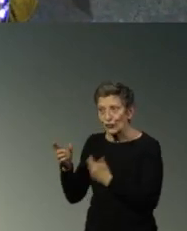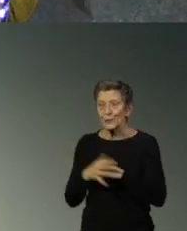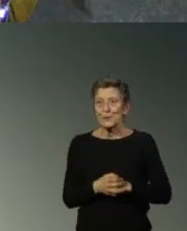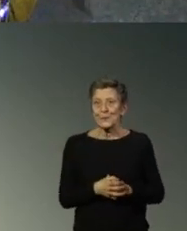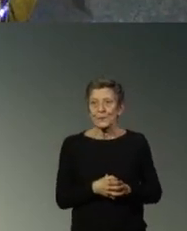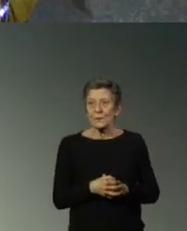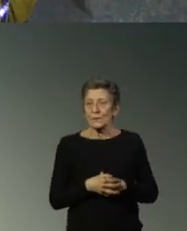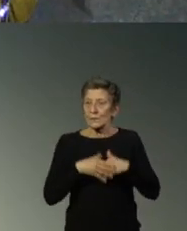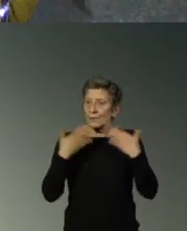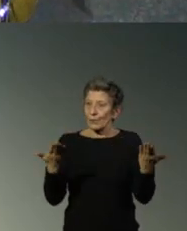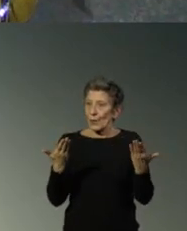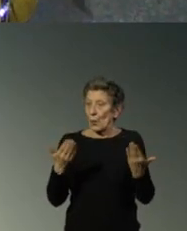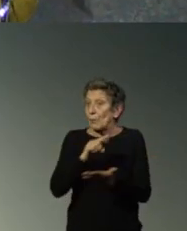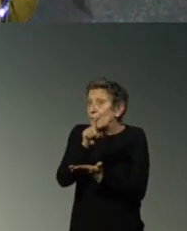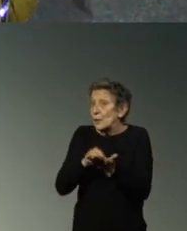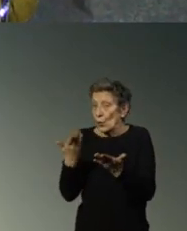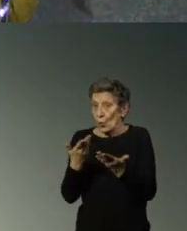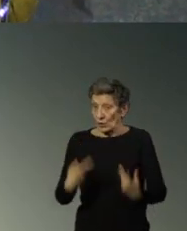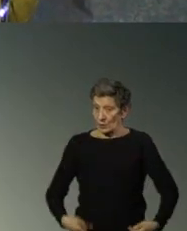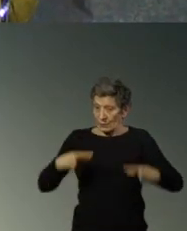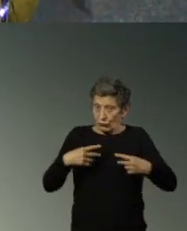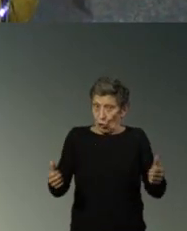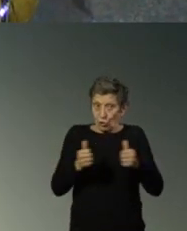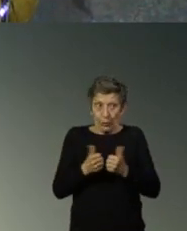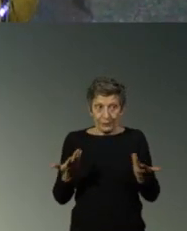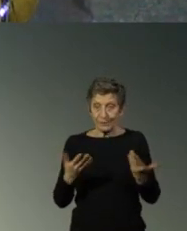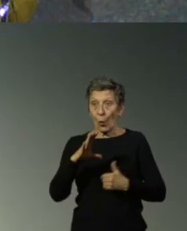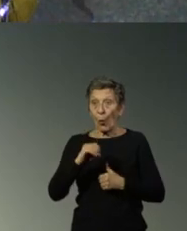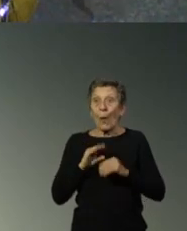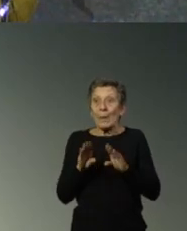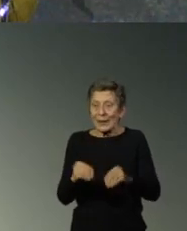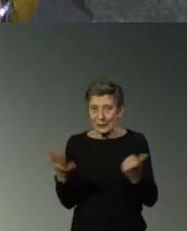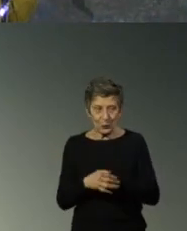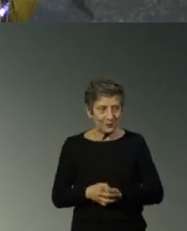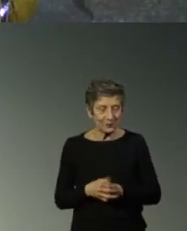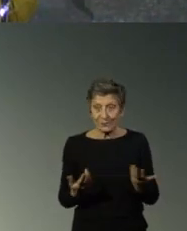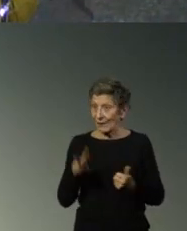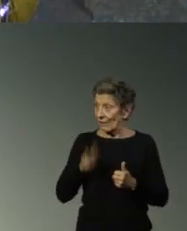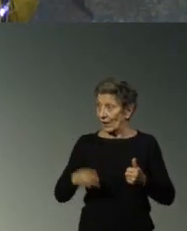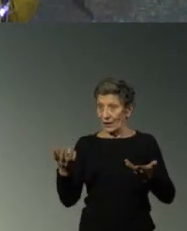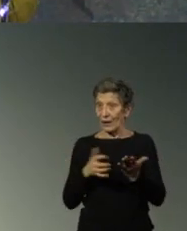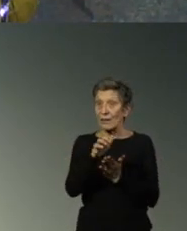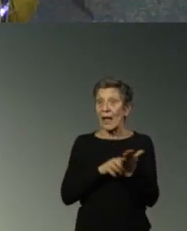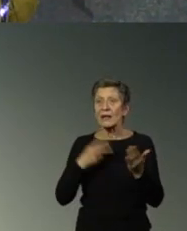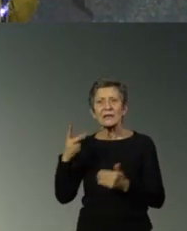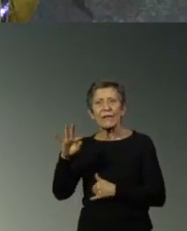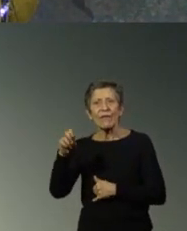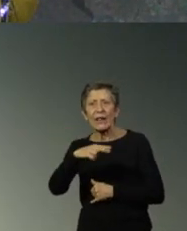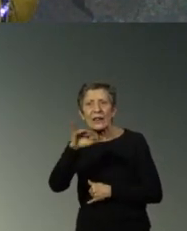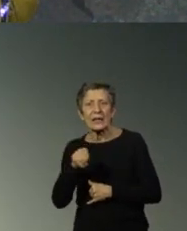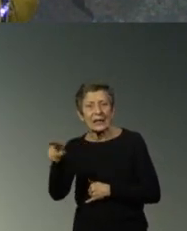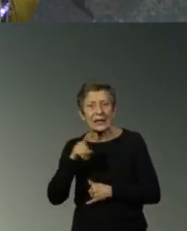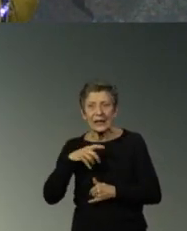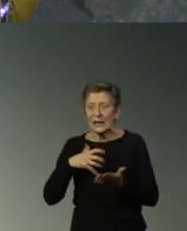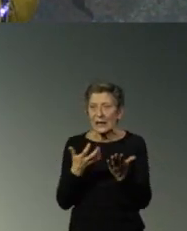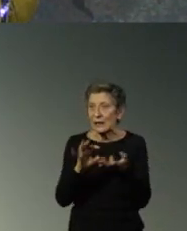La question de la cohabitation. Il y a une formule qui clôt, pour ainsi dire, votre texte, Fanny, et qui est